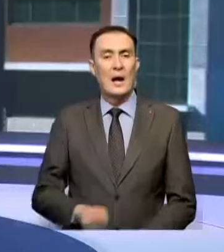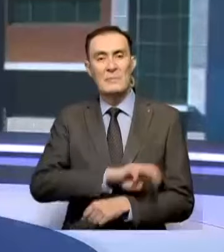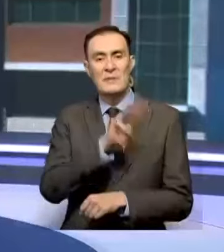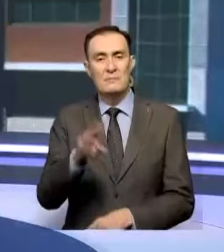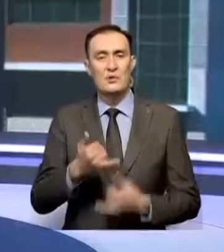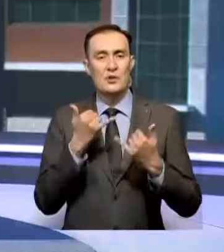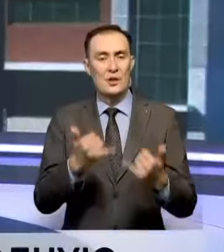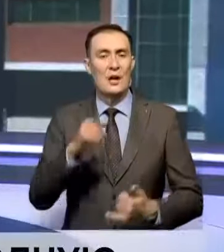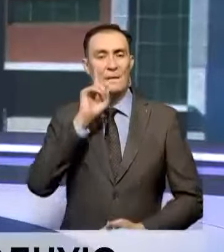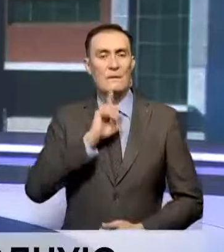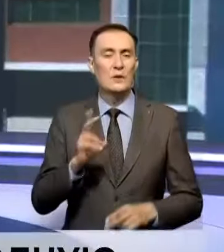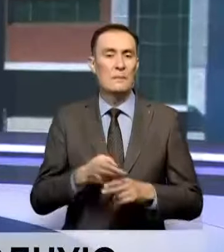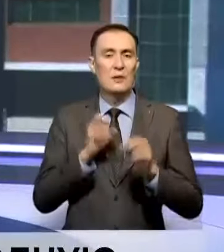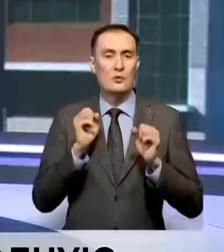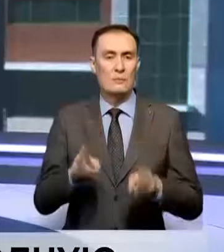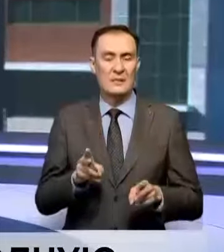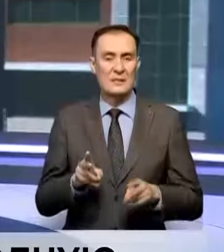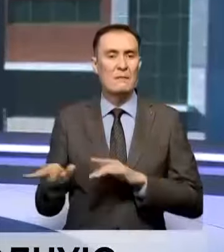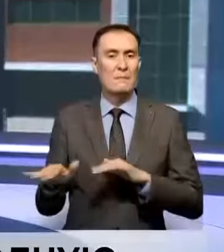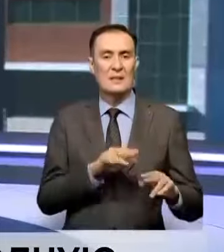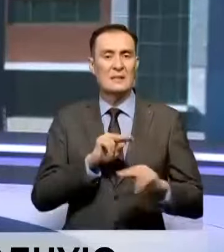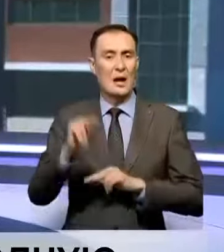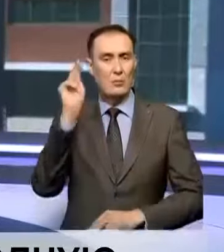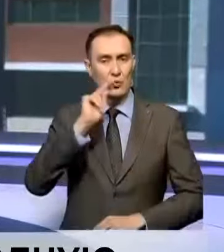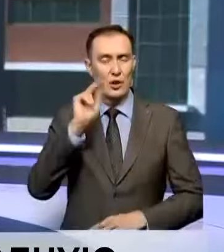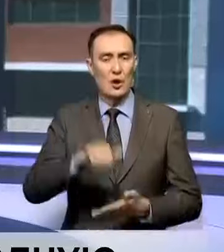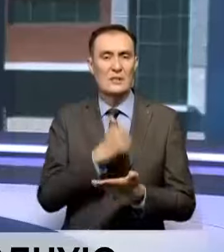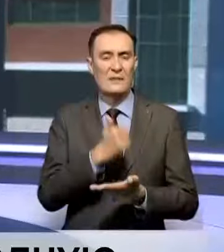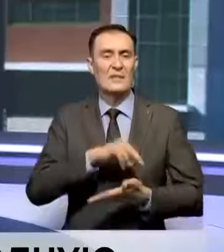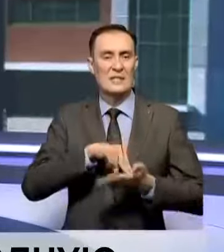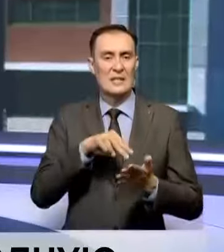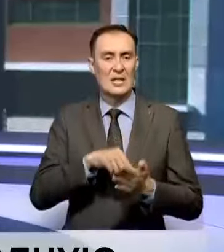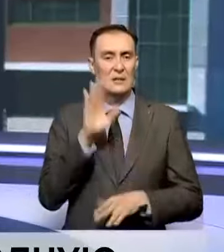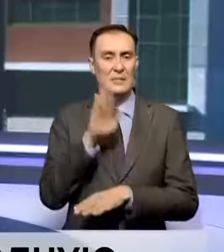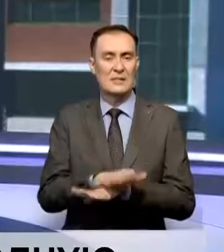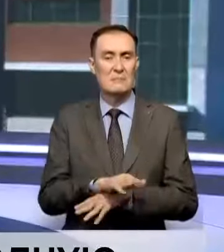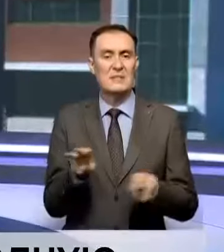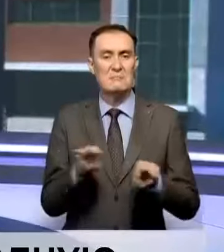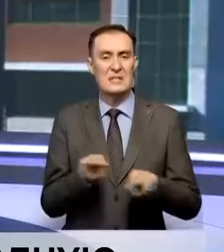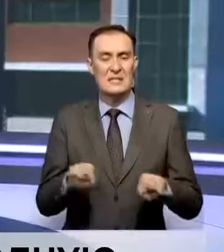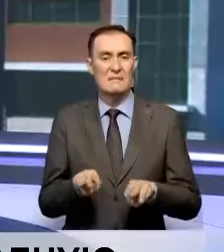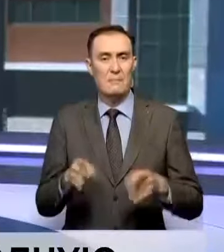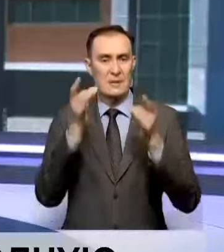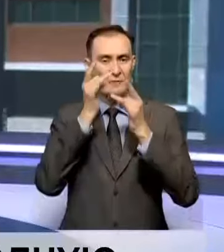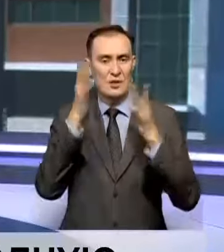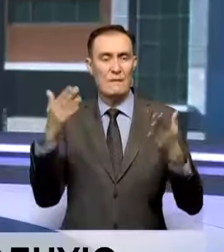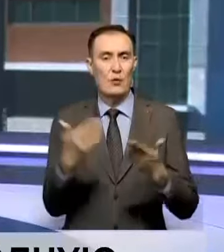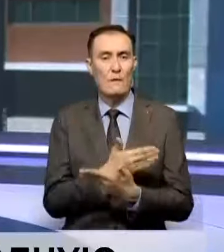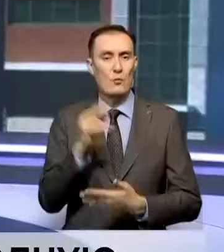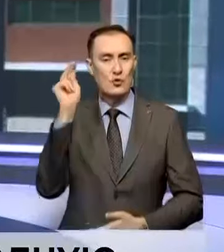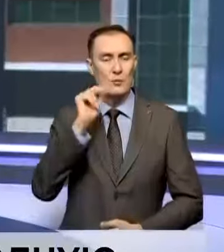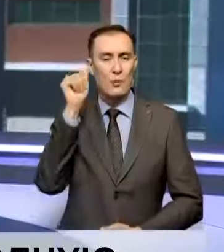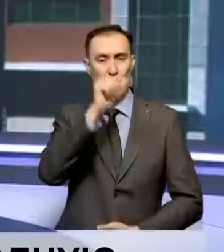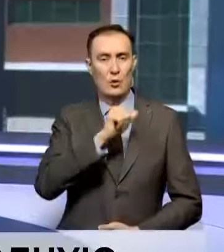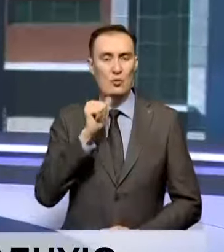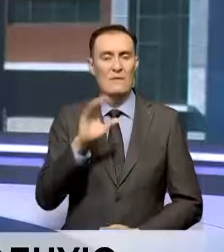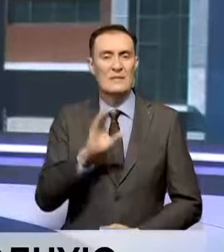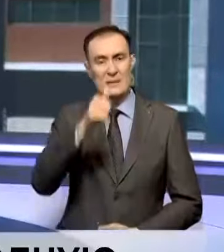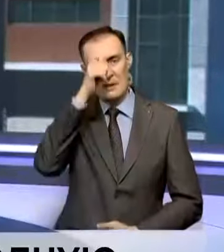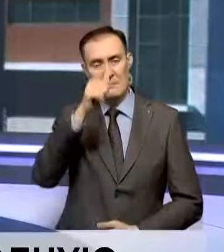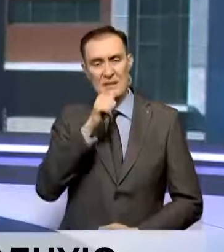Обеспечение комфорта и безопасности процесса обучения – основные задачи, поставленные перед Министерством просвещения в новом учебном году. В